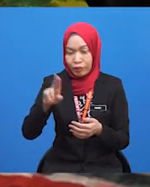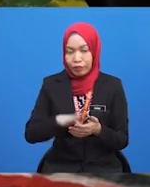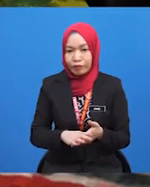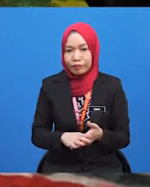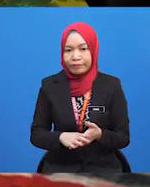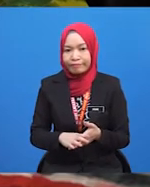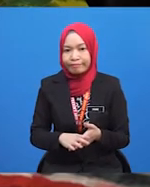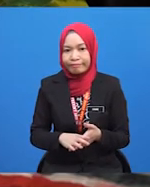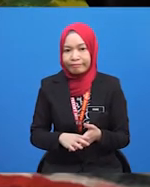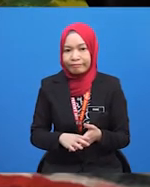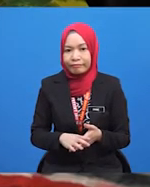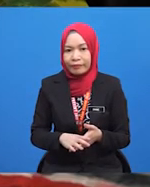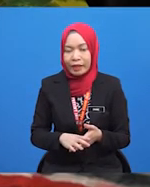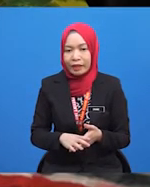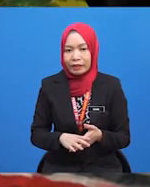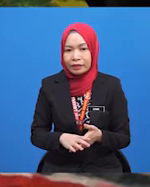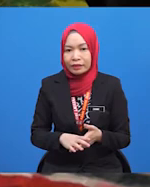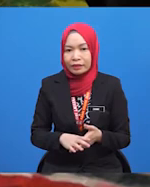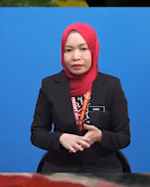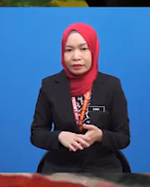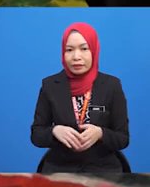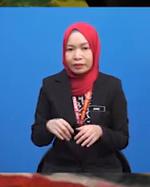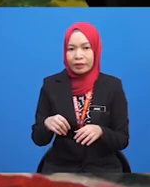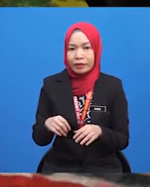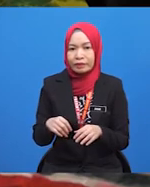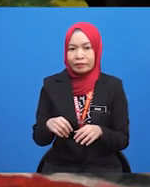Ketepuan biasanya dirujuk sebagai peratusan